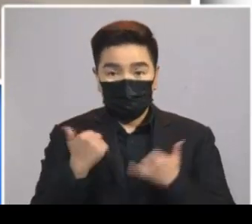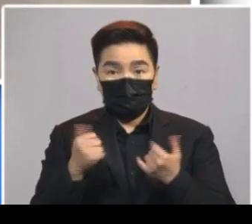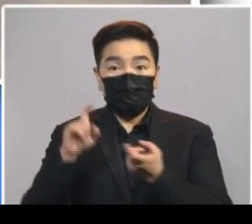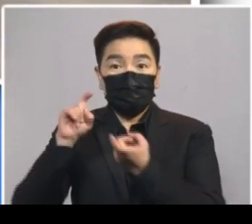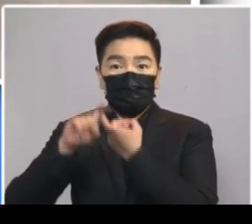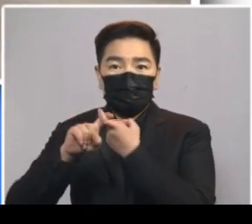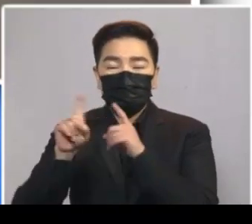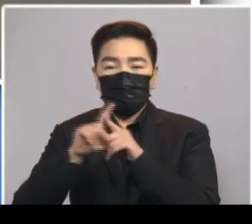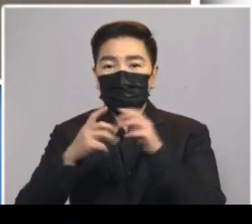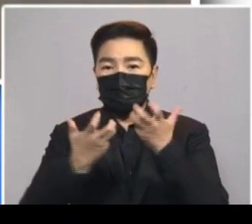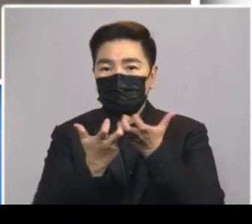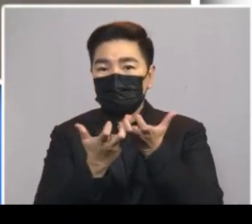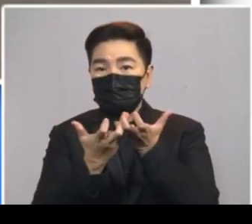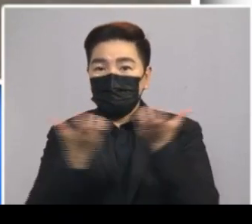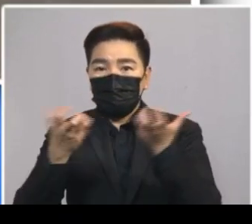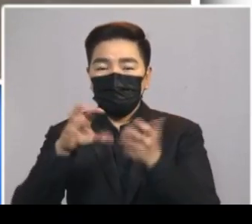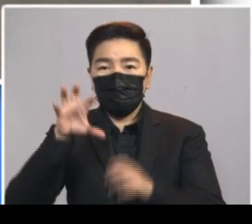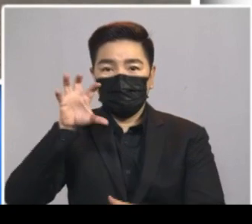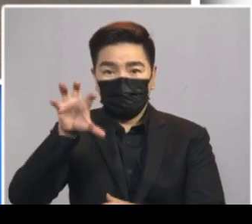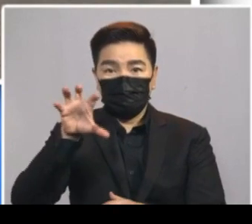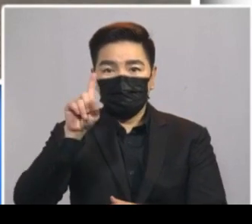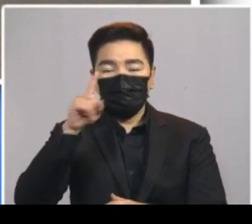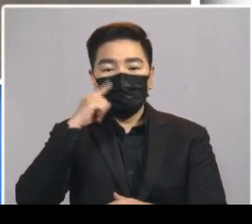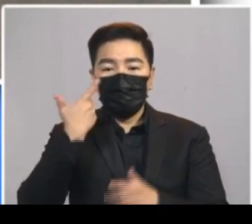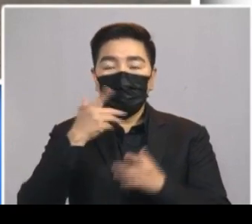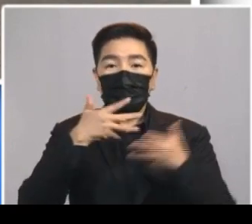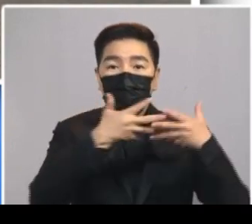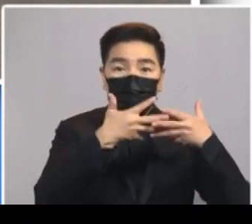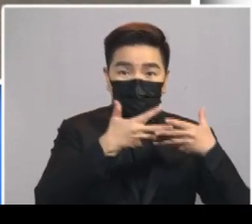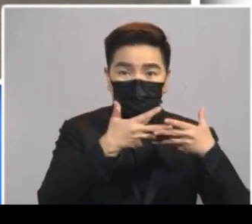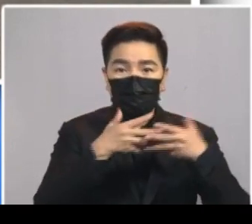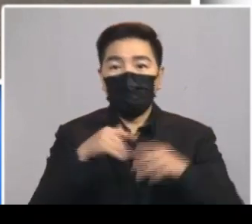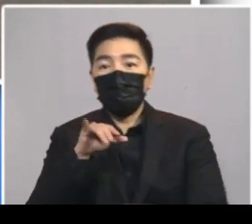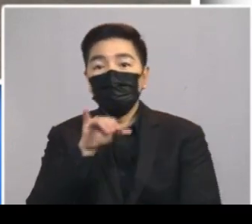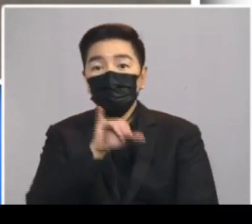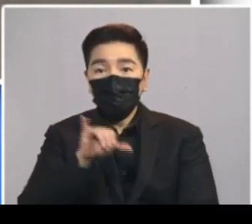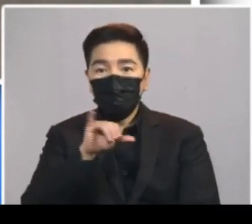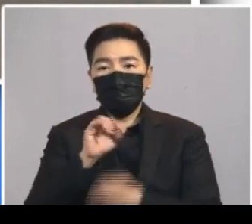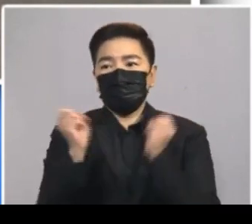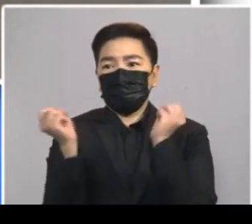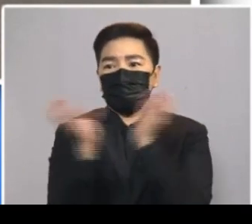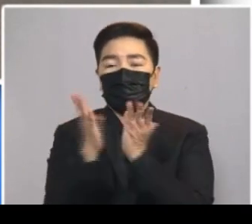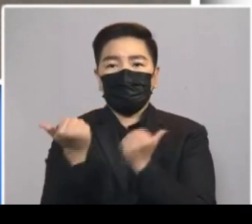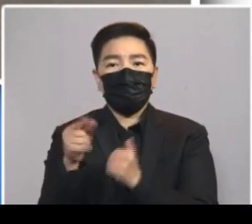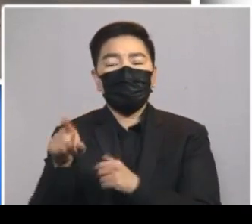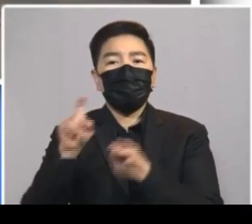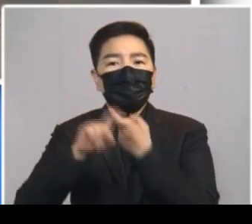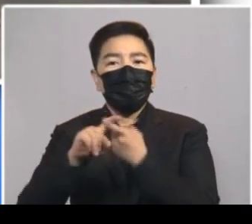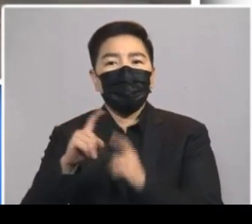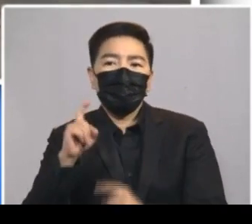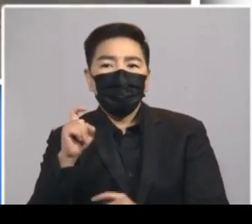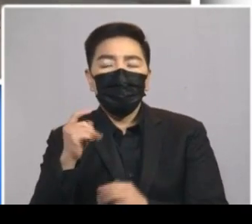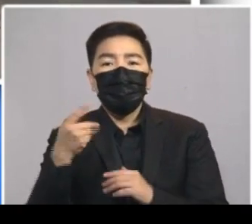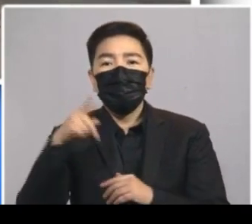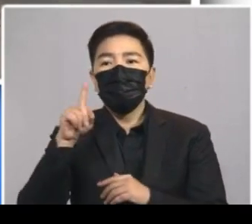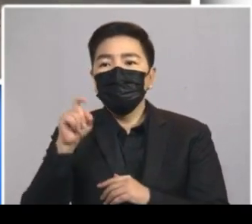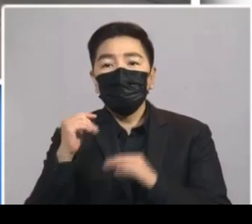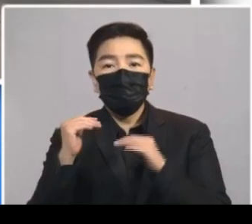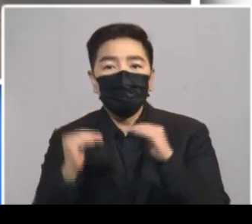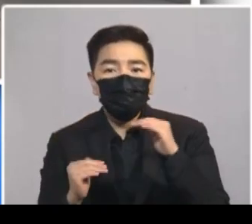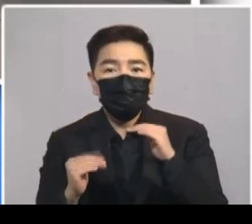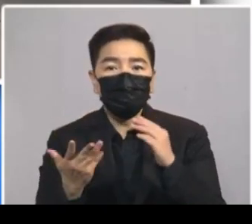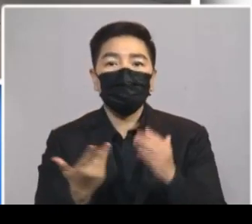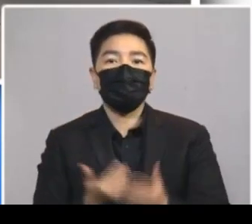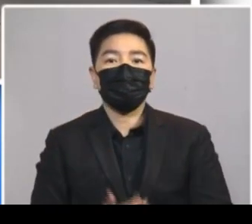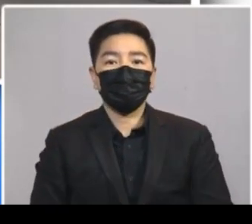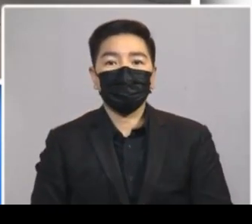เหมือนกับแยกออกมาเป็นประเทศเดียวเลยและต้องต่อสู้กับทั้งสหรัฐรวมถึงสหภาพยุโรปด้วยตรงนี้รัสเซียเสียเปรียบมากน้อยแค่ไหนคะ